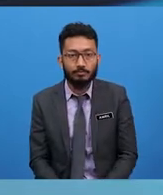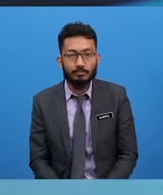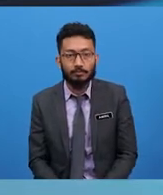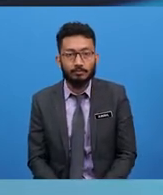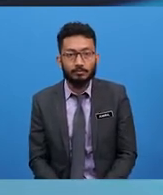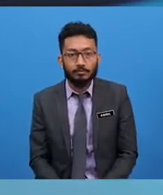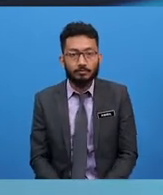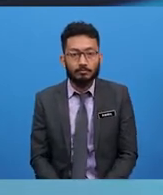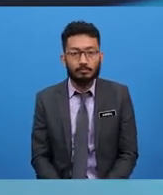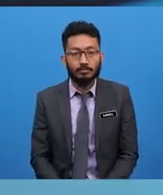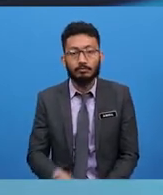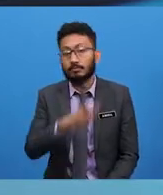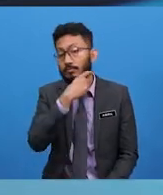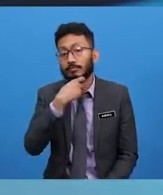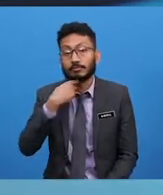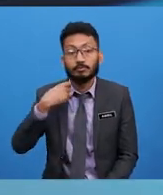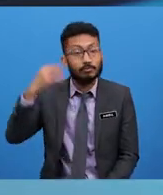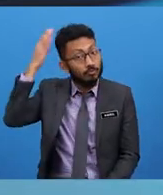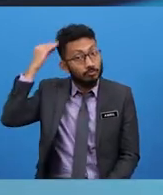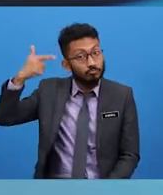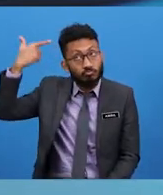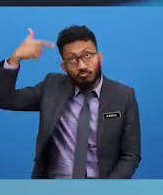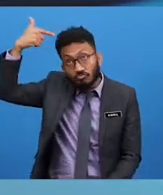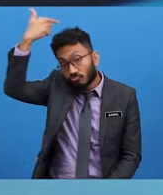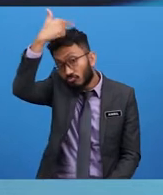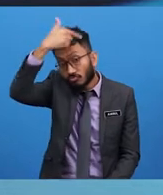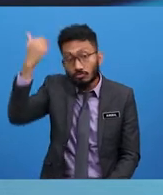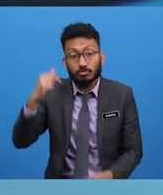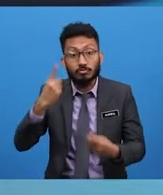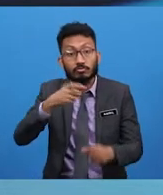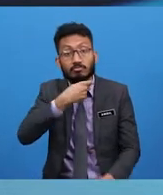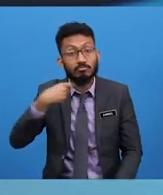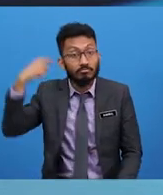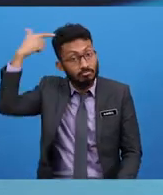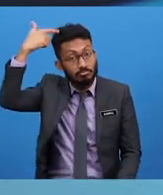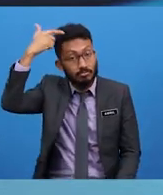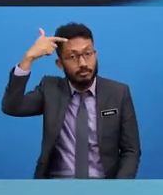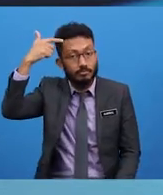Pengering rambut atau hair dryer untuk mempercepatkan proses pengeringan warna.